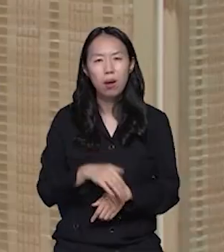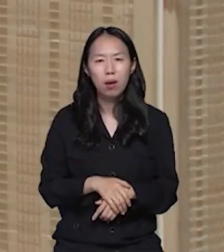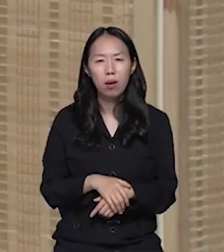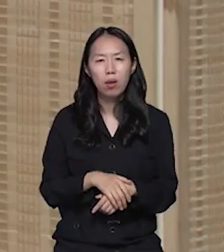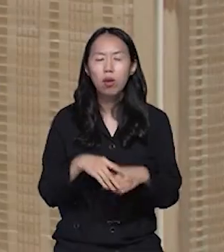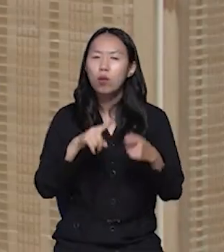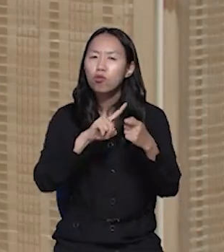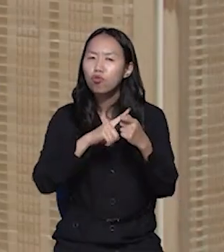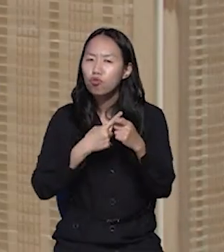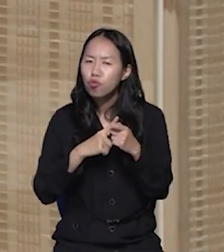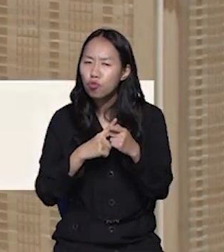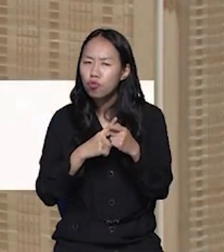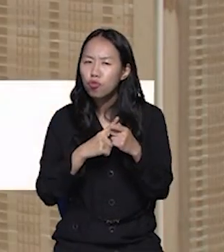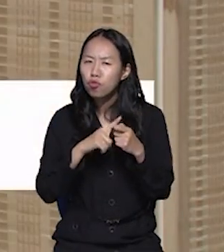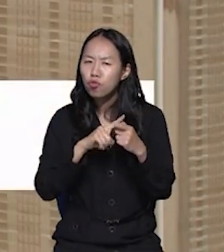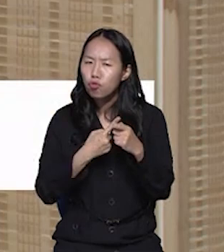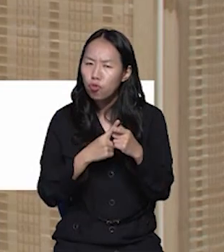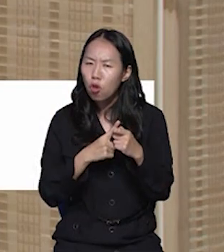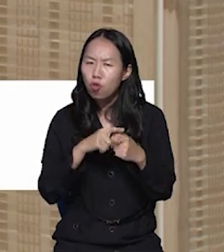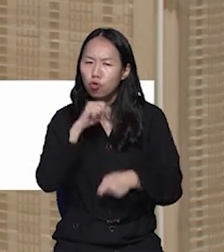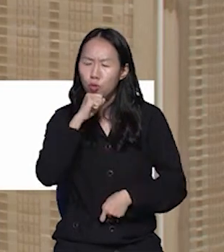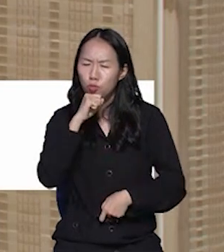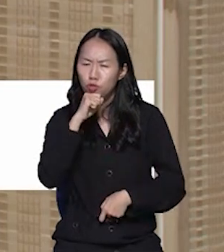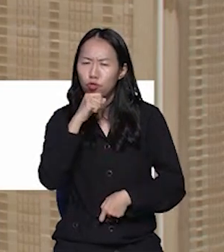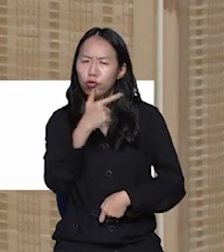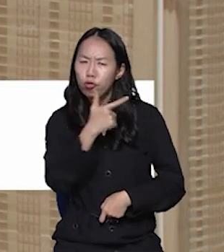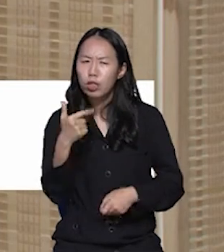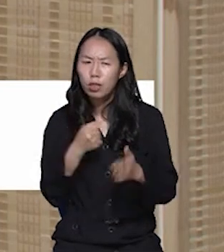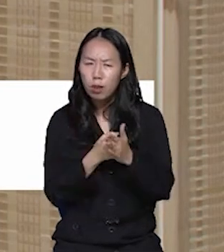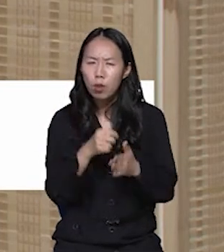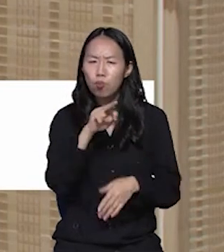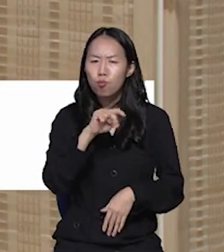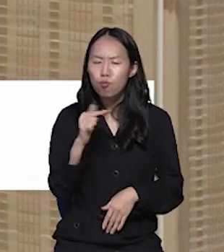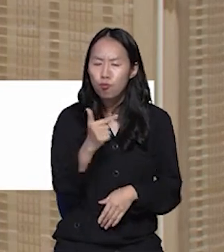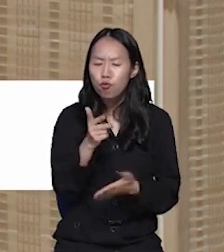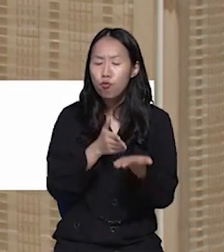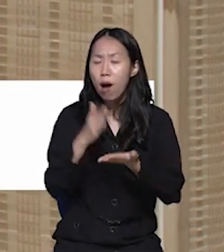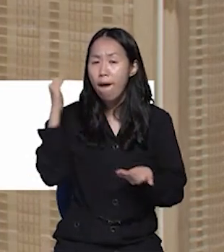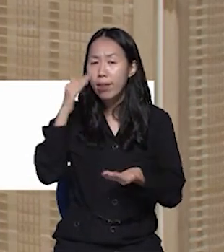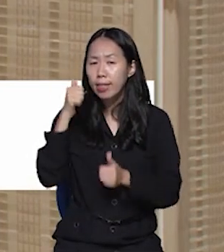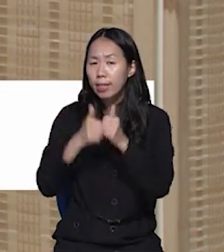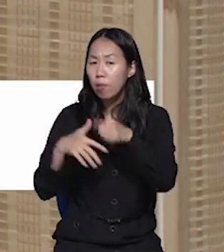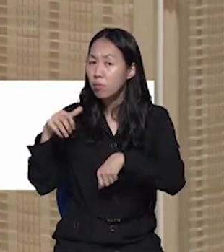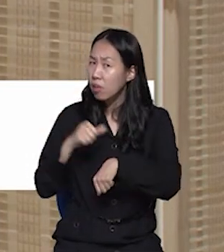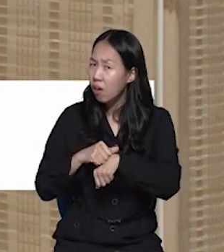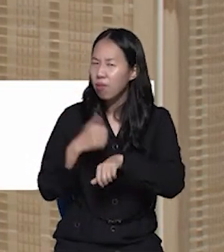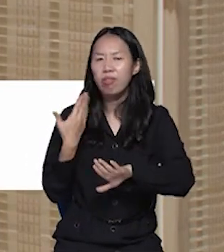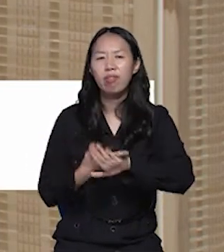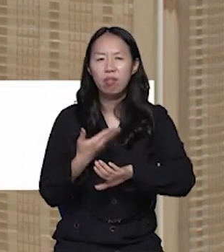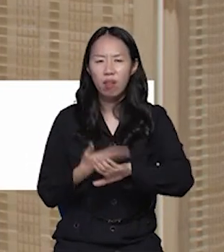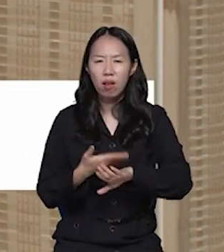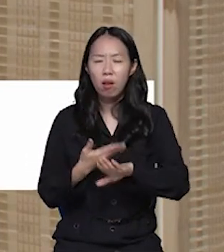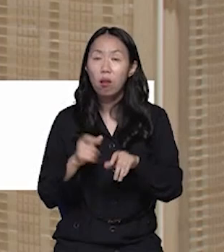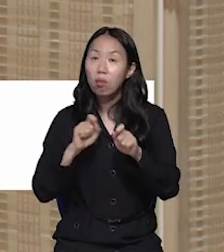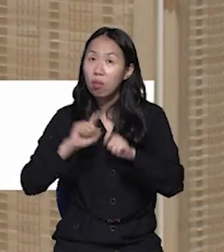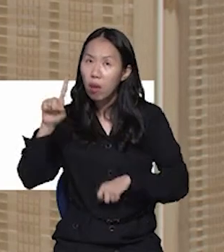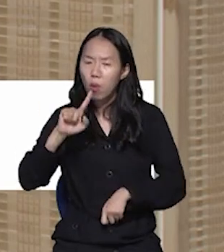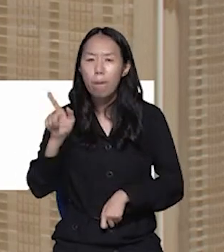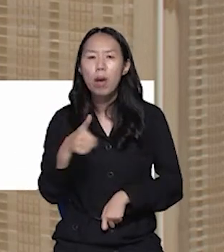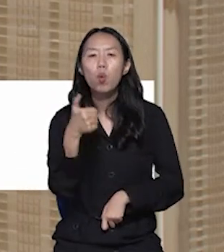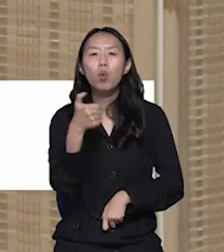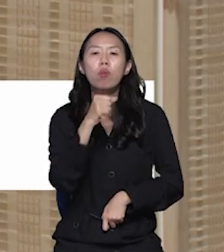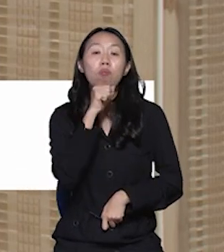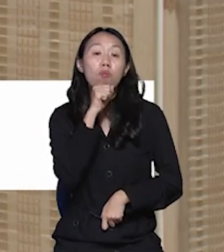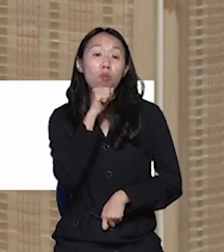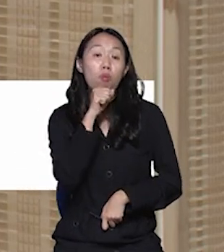높기 때문에 문과 애들이 시험을 잘 봤을 것이라는 건 대단히 잘못된 거고요 대부분의 150점 금방에 어 맞은 점수는